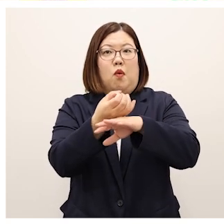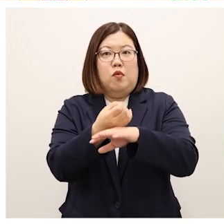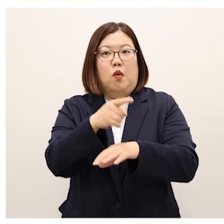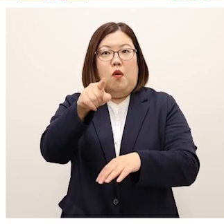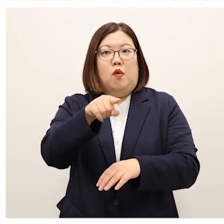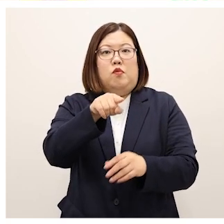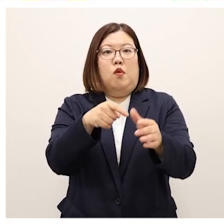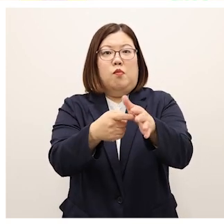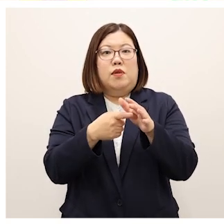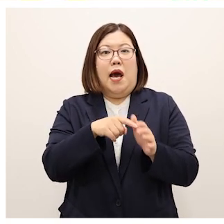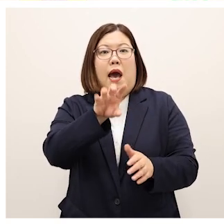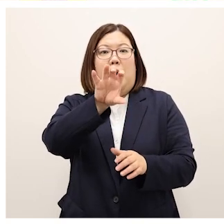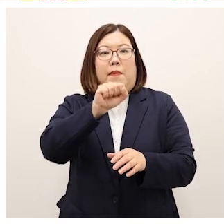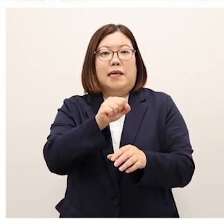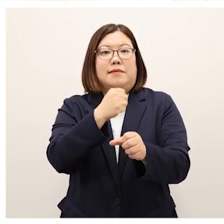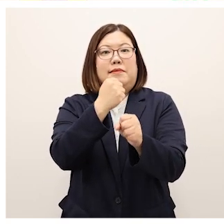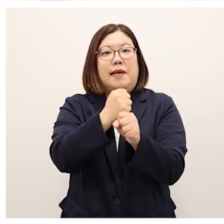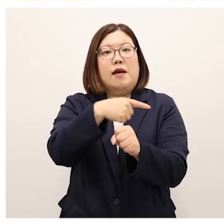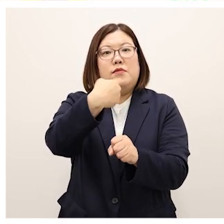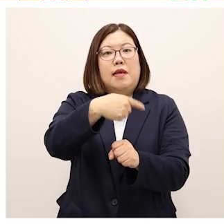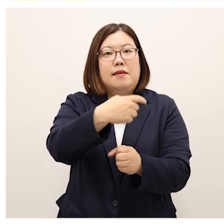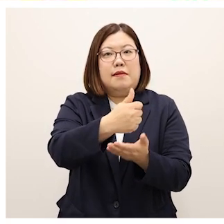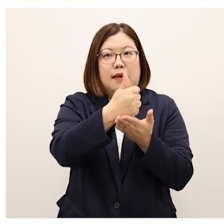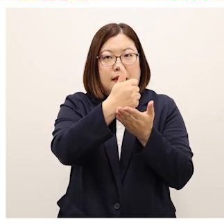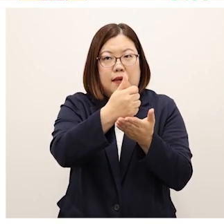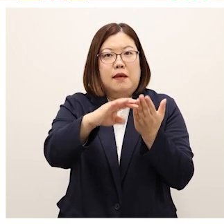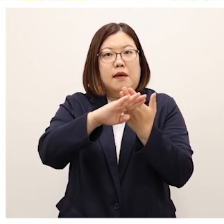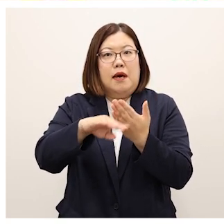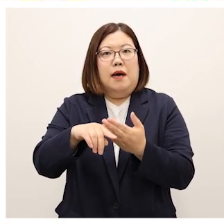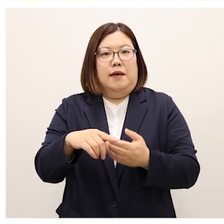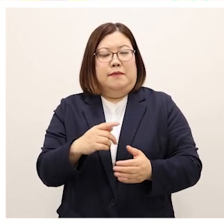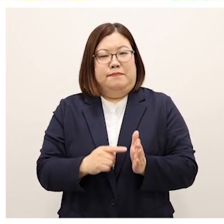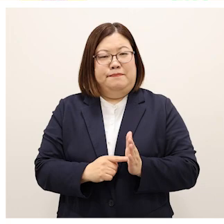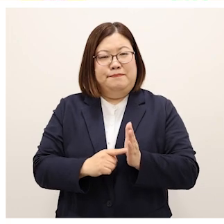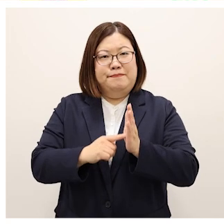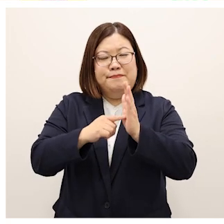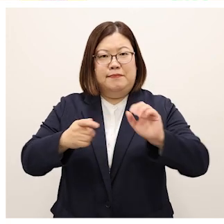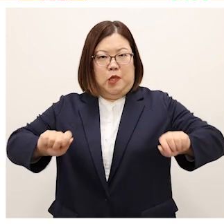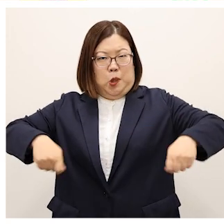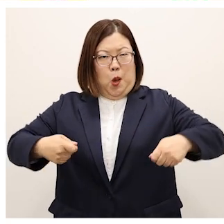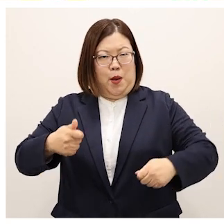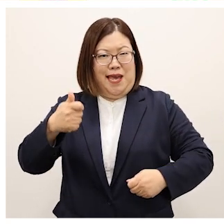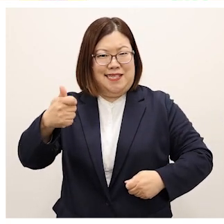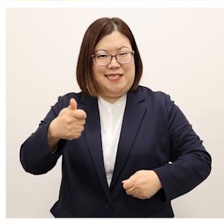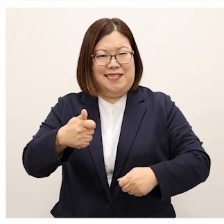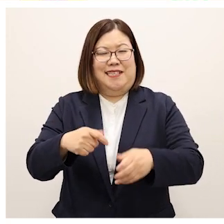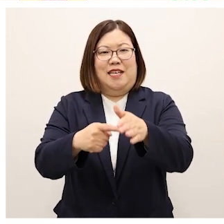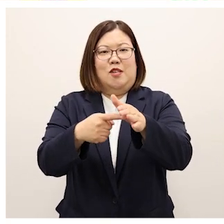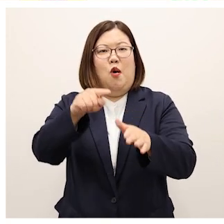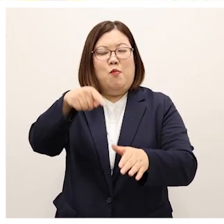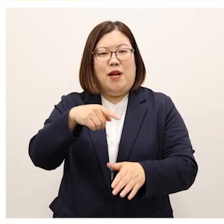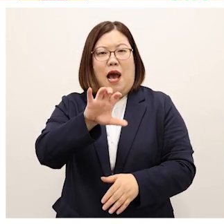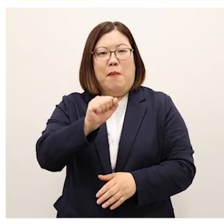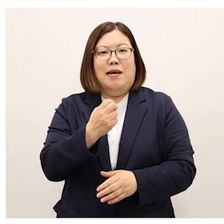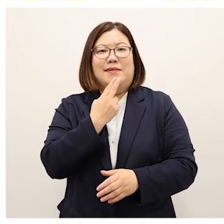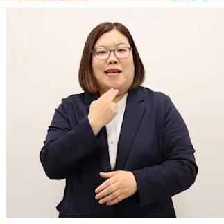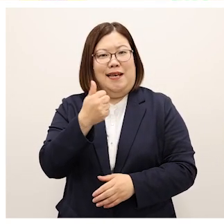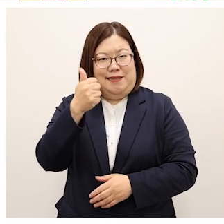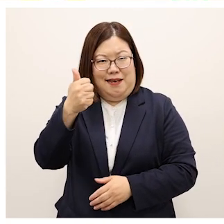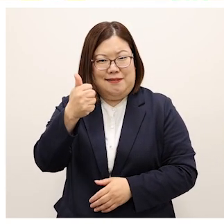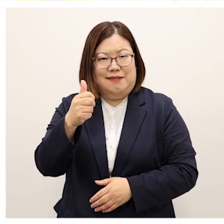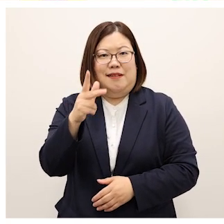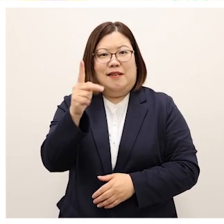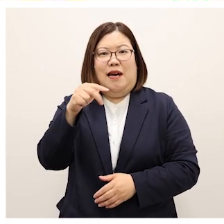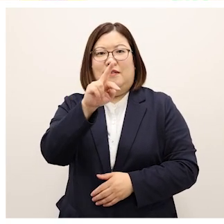の野村万作先生に加え、人気狂言師の野村萬斎先生、観世